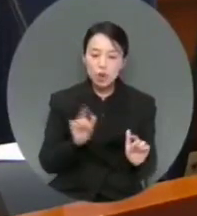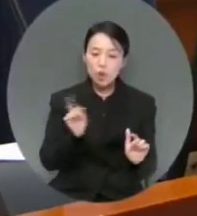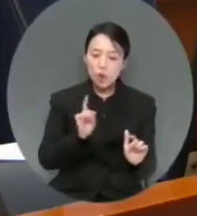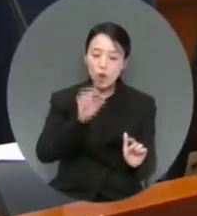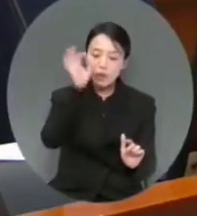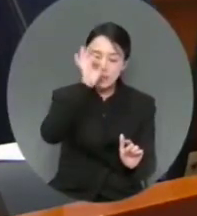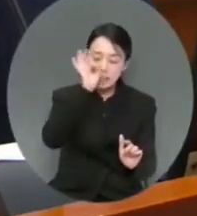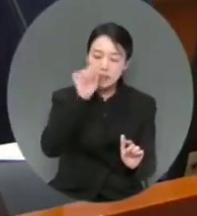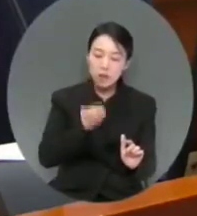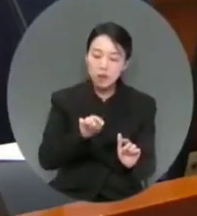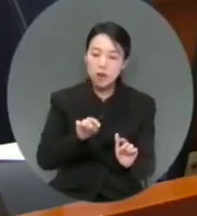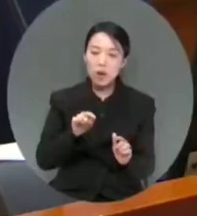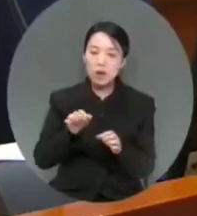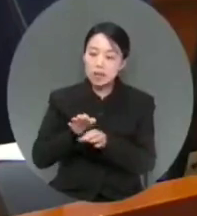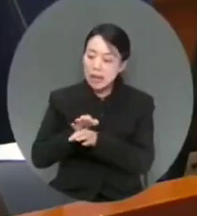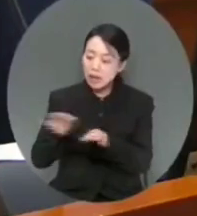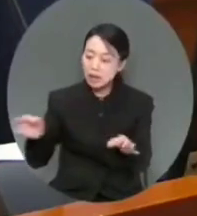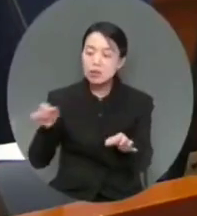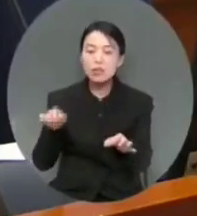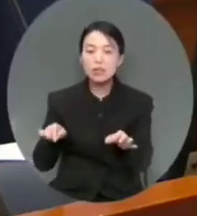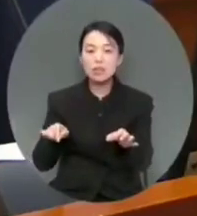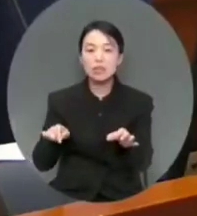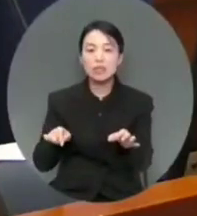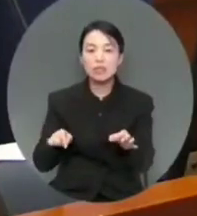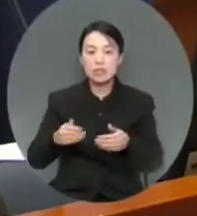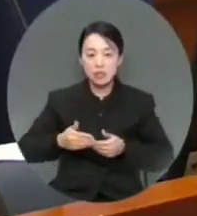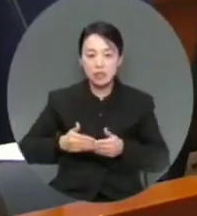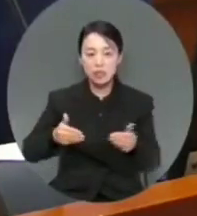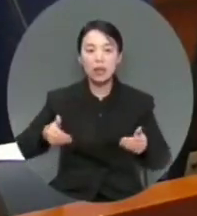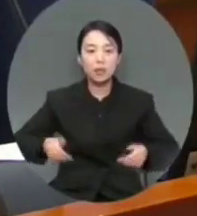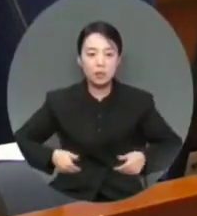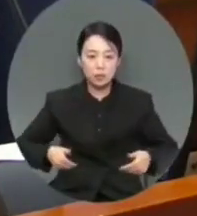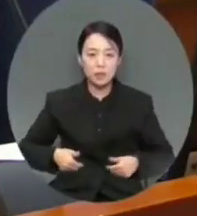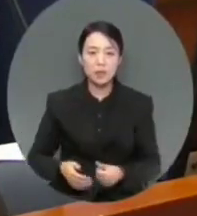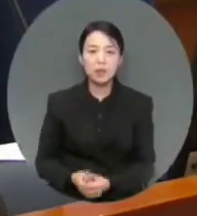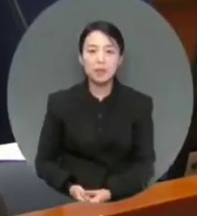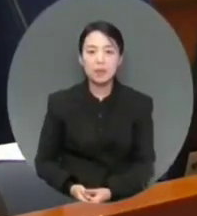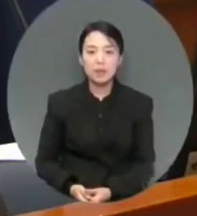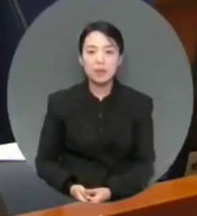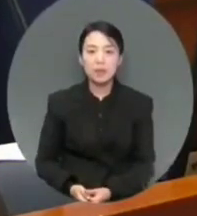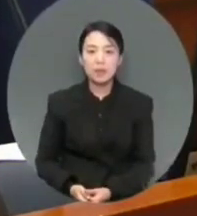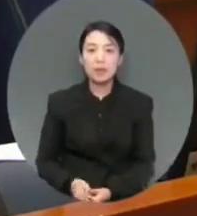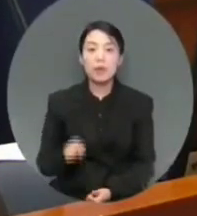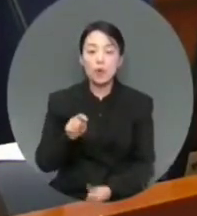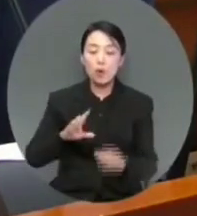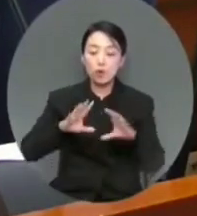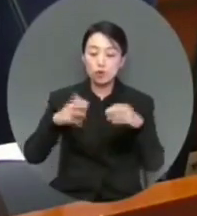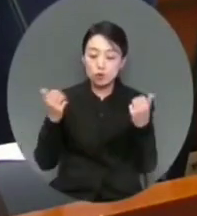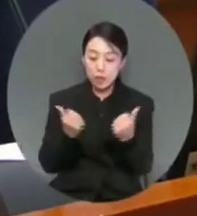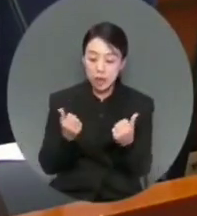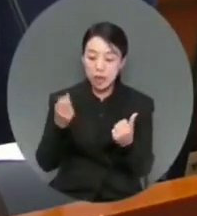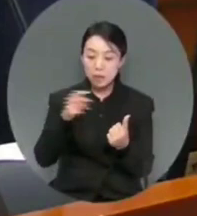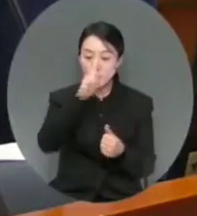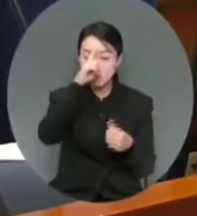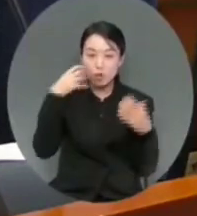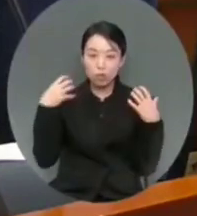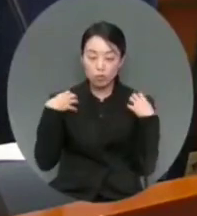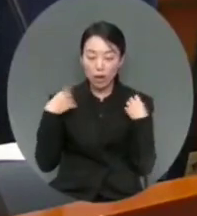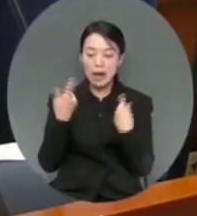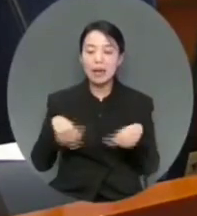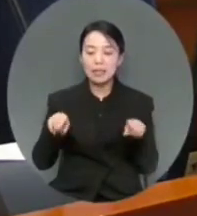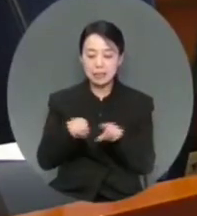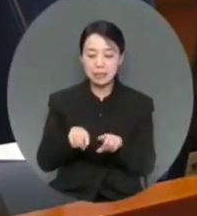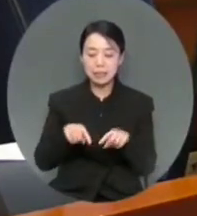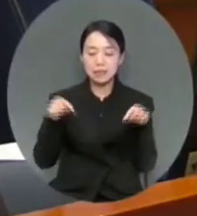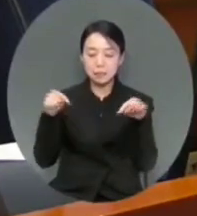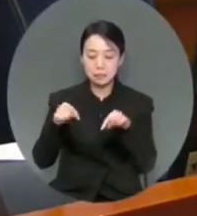어디에 정액할 것이냐, 그게 우선순위해서 작업을 예. 해야 된다고 생각하는데, 그거는 뭐 우리 알겠습니다. 국회와 정부의 심의